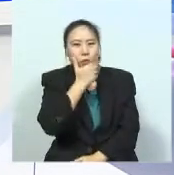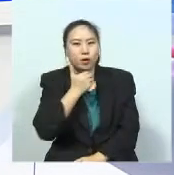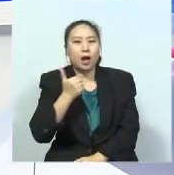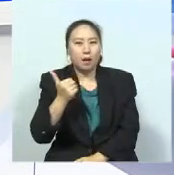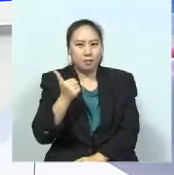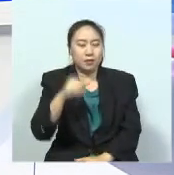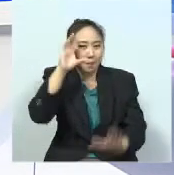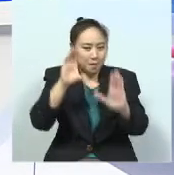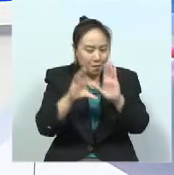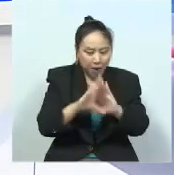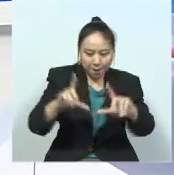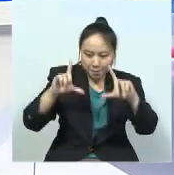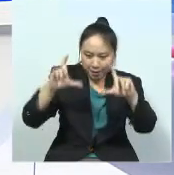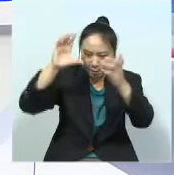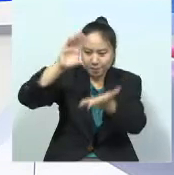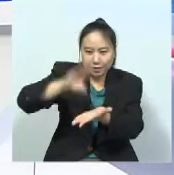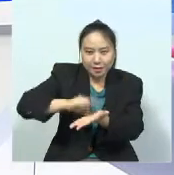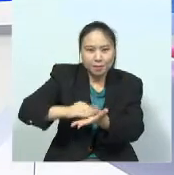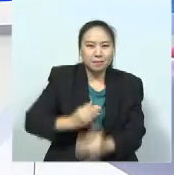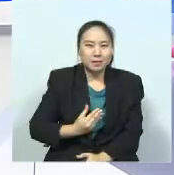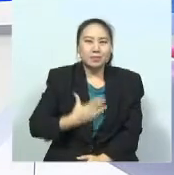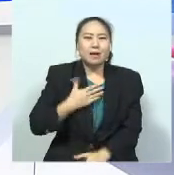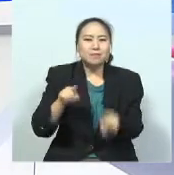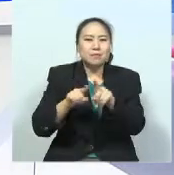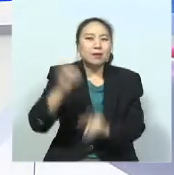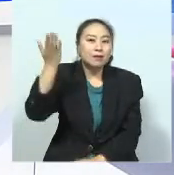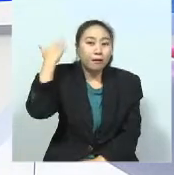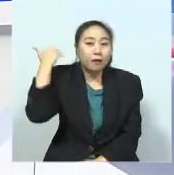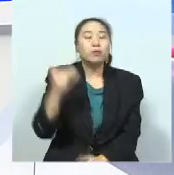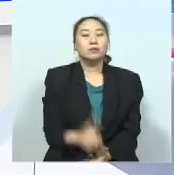กมาเนี่ยสร้างความประทับใจเหมือนครั้งที่เราเคยจัดกิจกรรมกันมาก่อนหน้านี้นะคะ ใช่ค่ะ